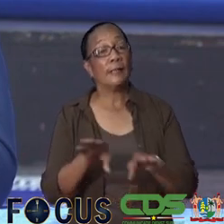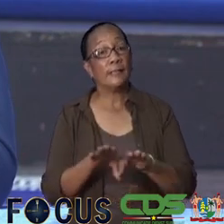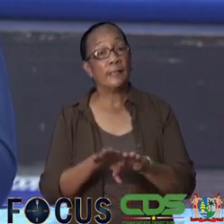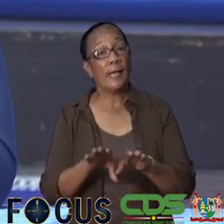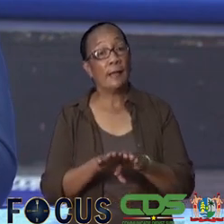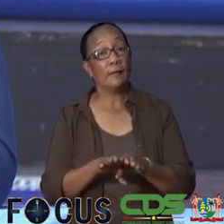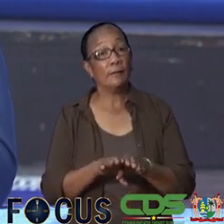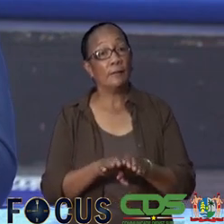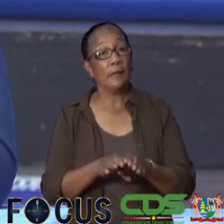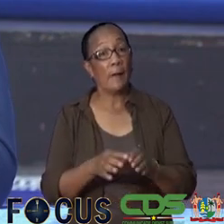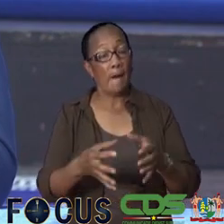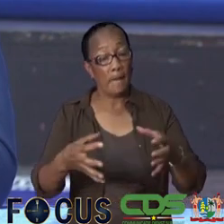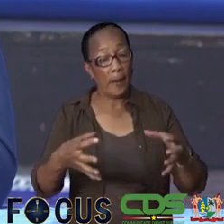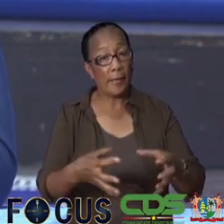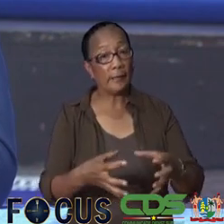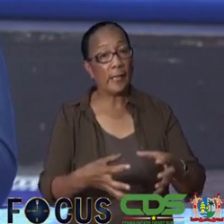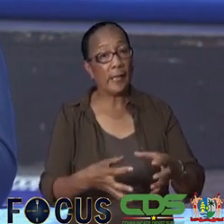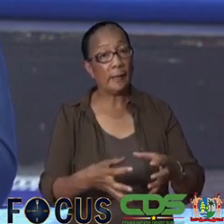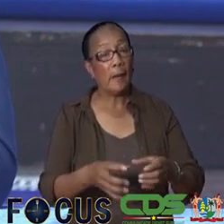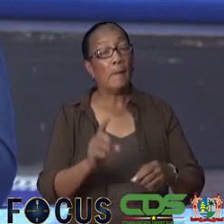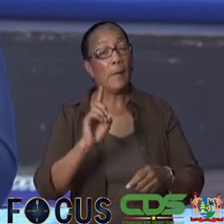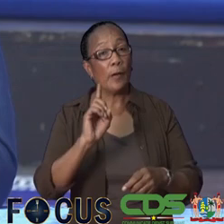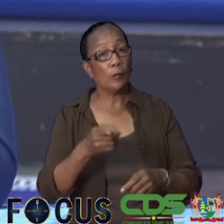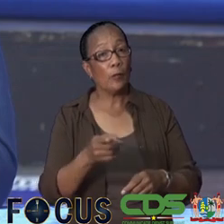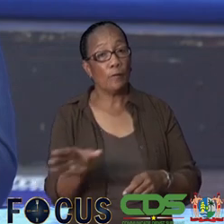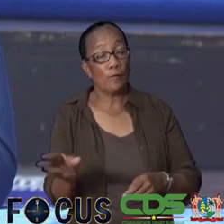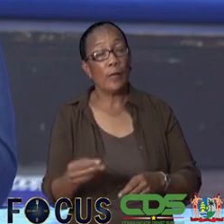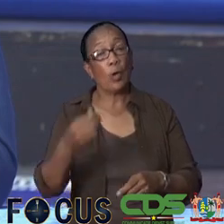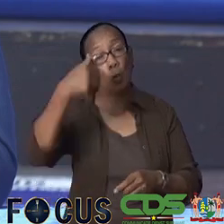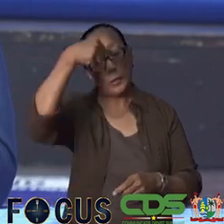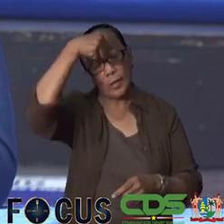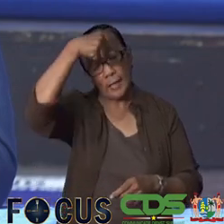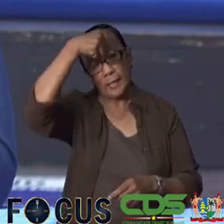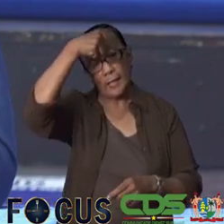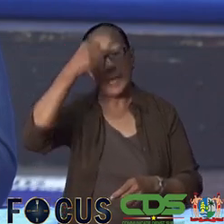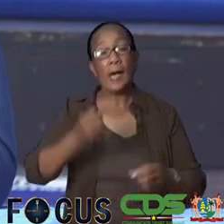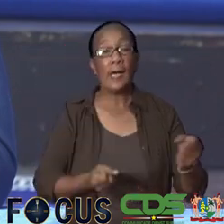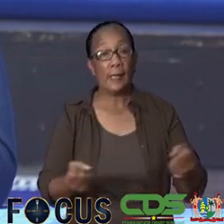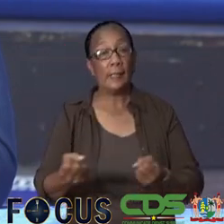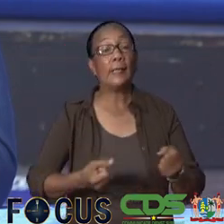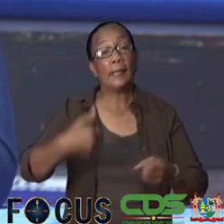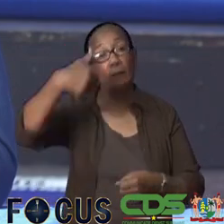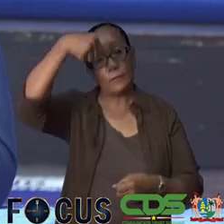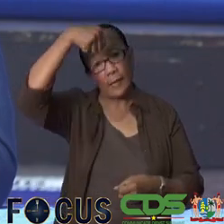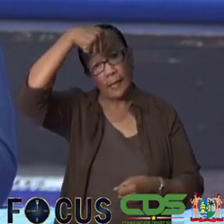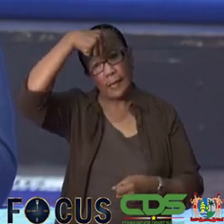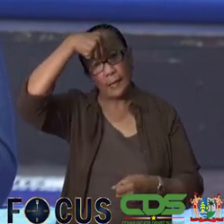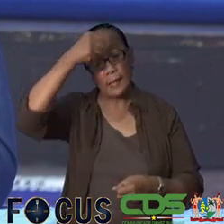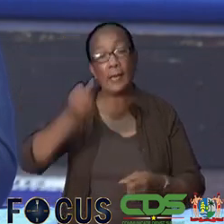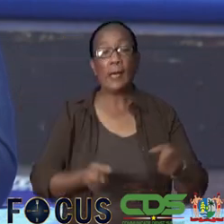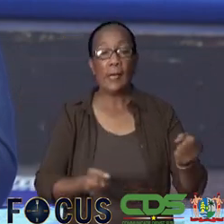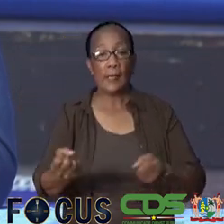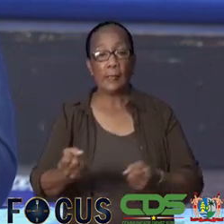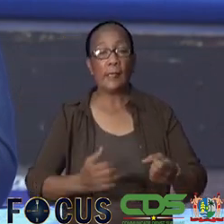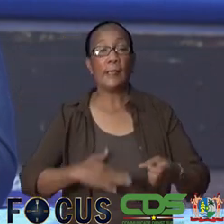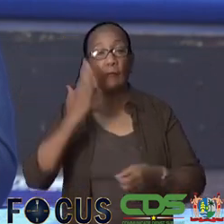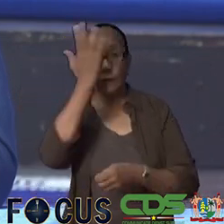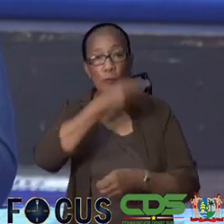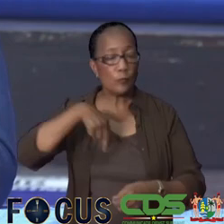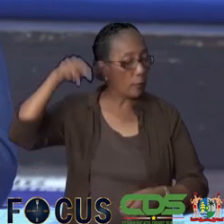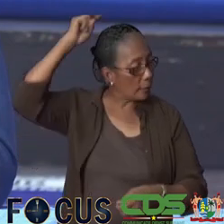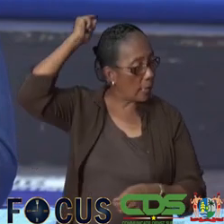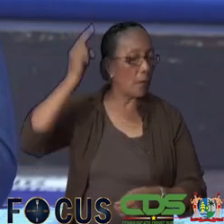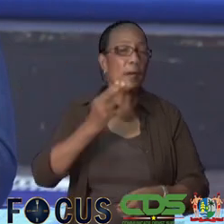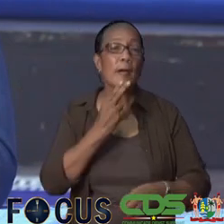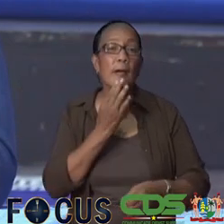partij, maar nu rechtstreeks vanuit India, de regering van India, naar de regering van Suriname, een gift